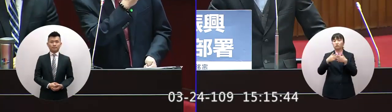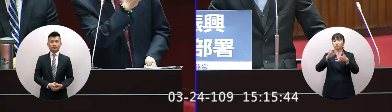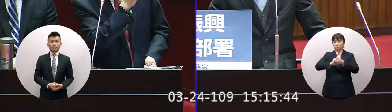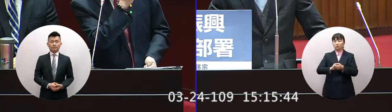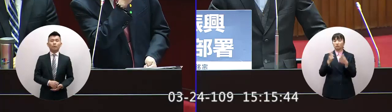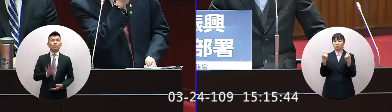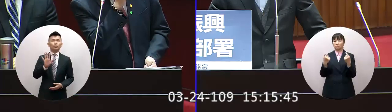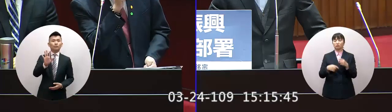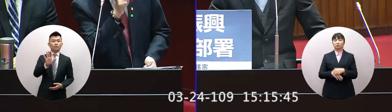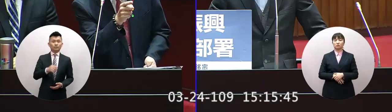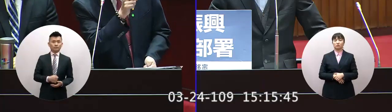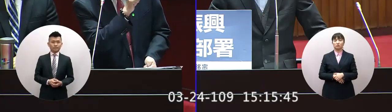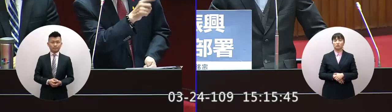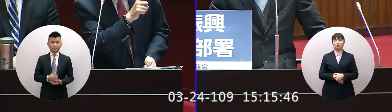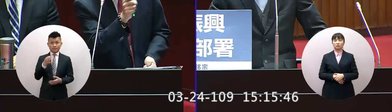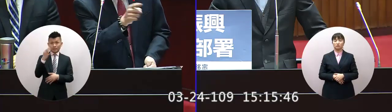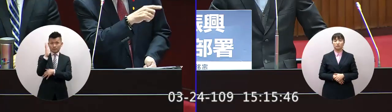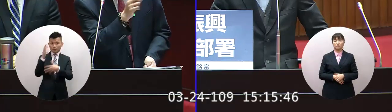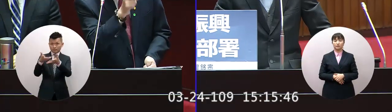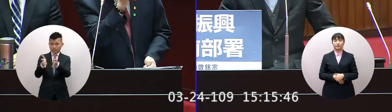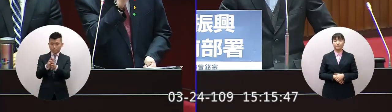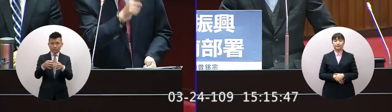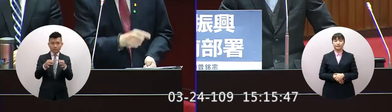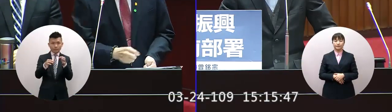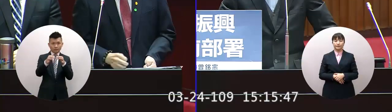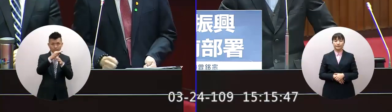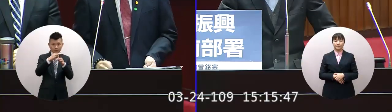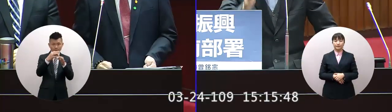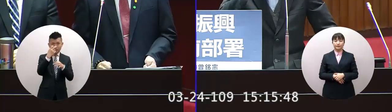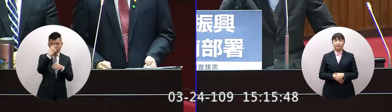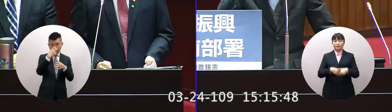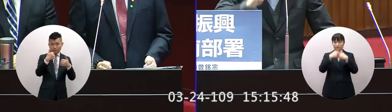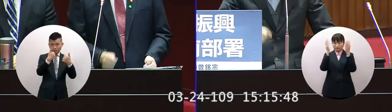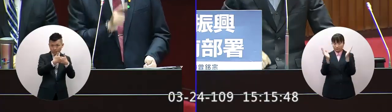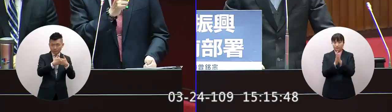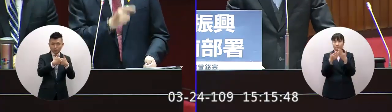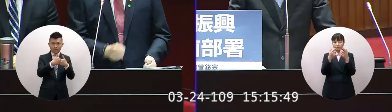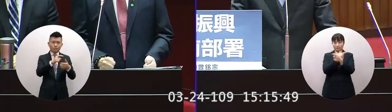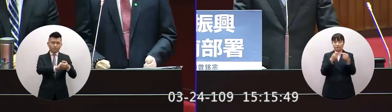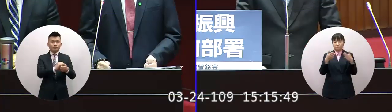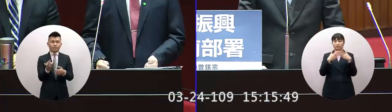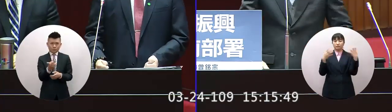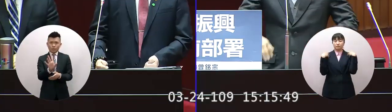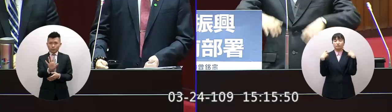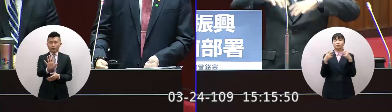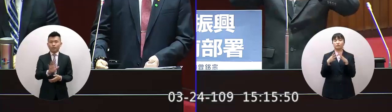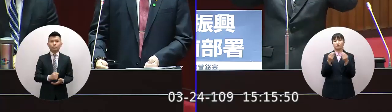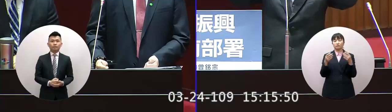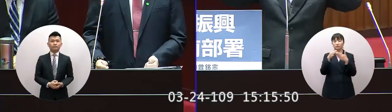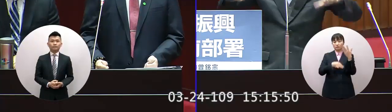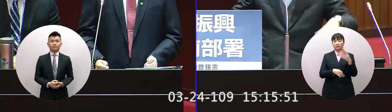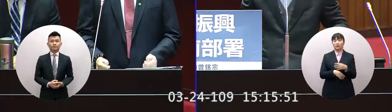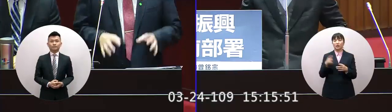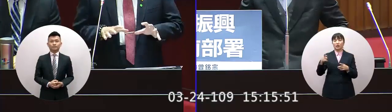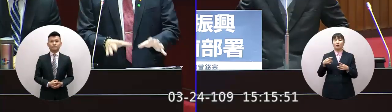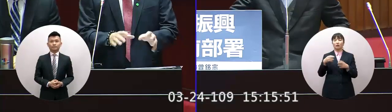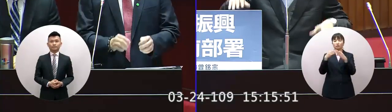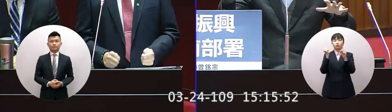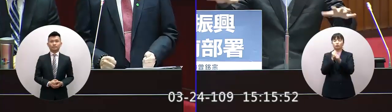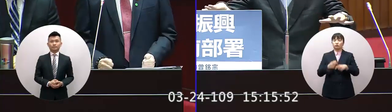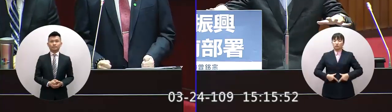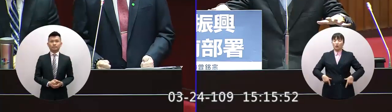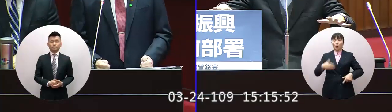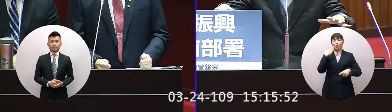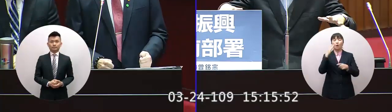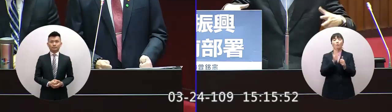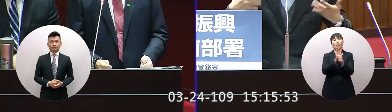诶，无啊，加迄个财政部跟金管会要免责条款，有啊， 都要定免责条款， 有啊， 这样银行才敢做了，不然